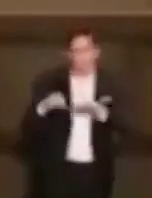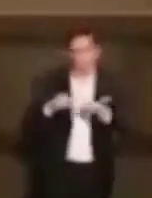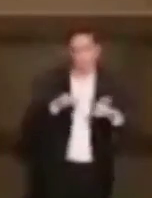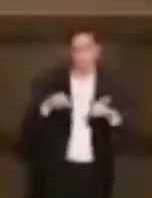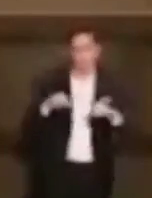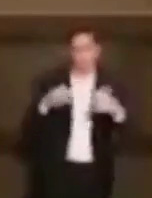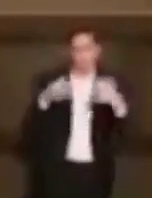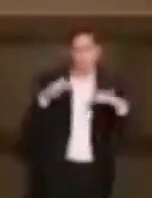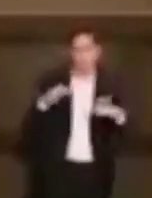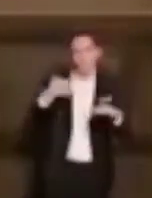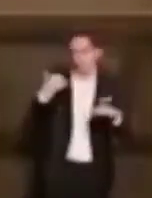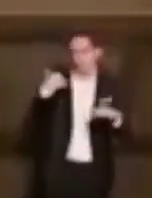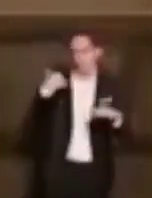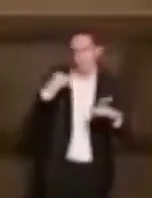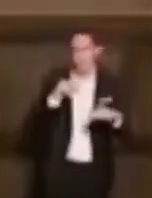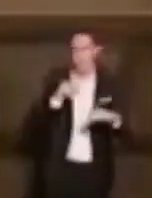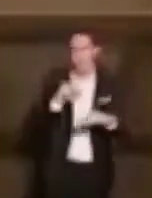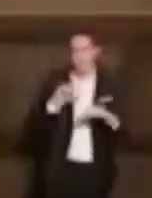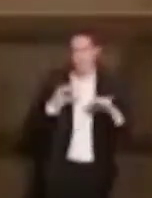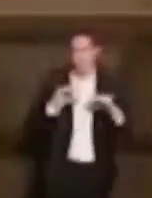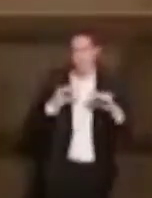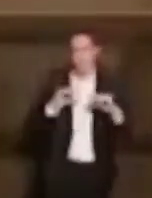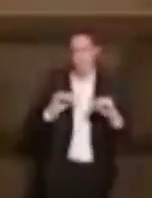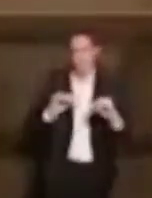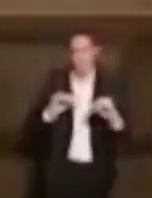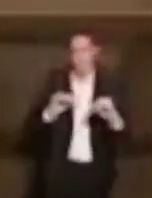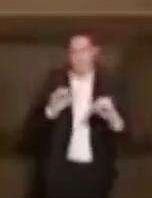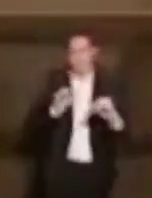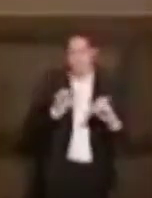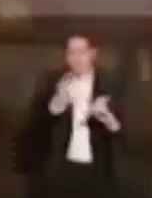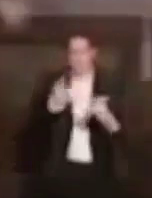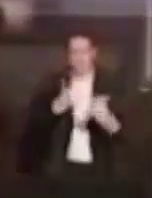عصبانیت شما را از اتفاقی که افتاده است می دانم.